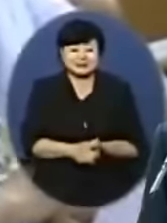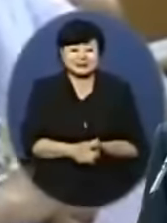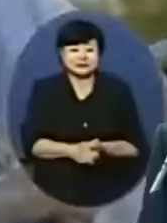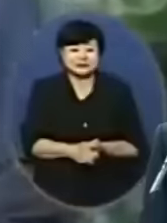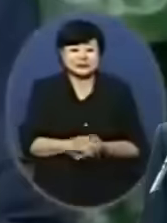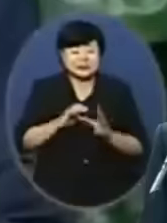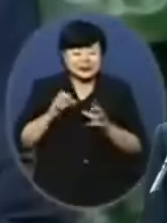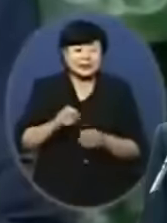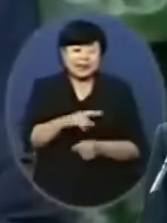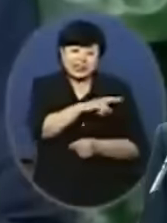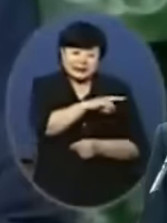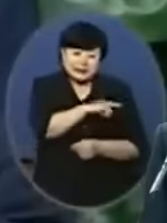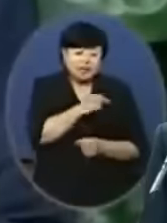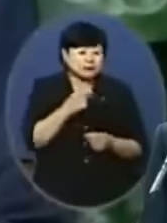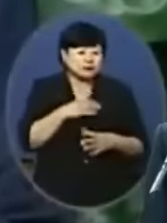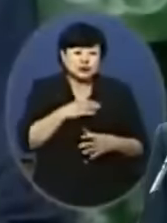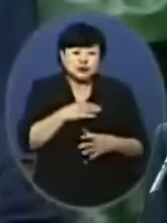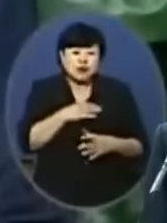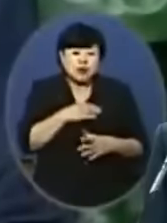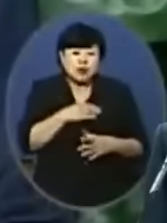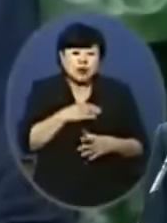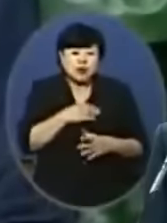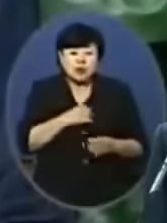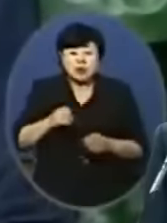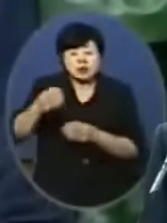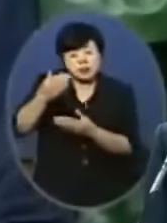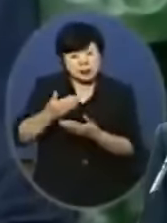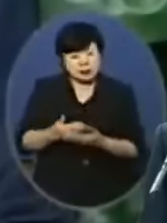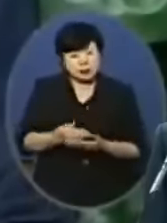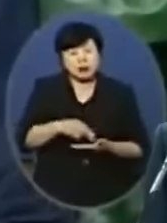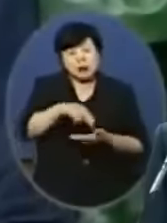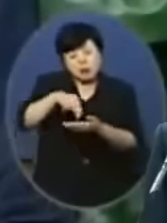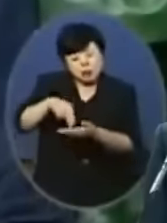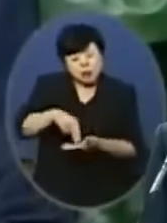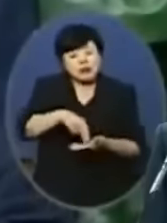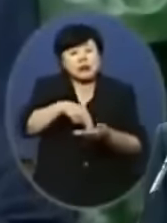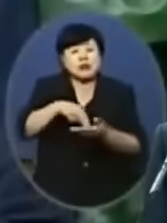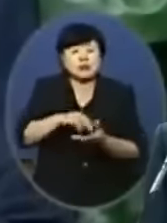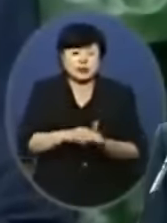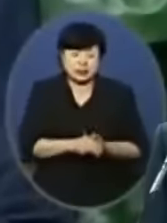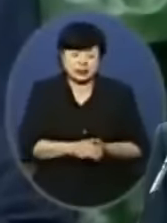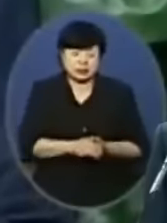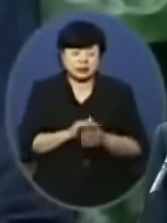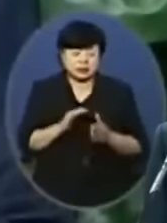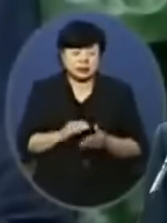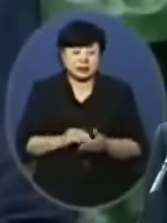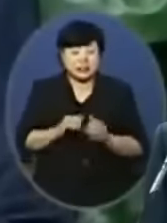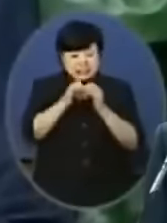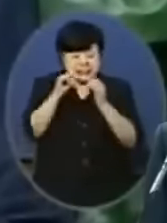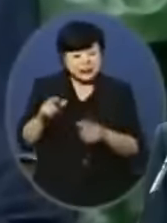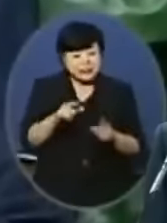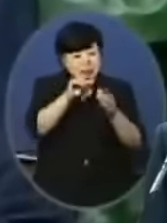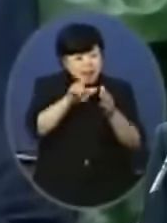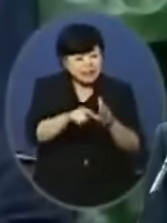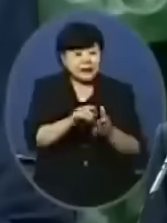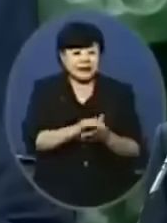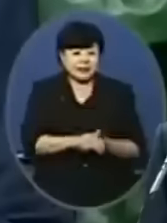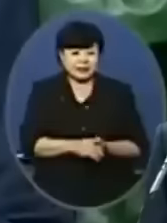이 세상에 제일 무서운 것이 버림받는 것입니다. 외로워지는 것입니다. 오늘날 사회생활하는 사람들